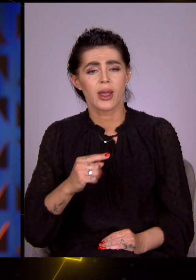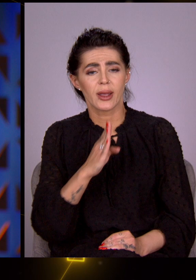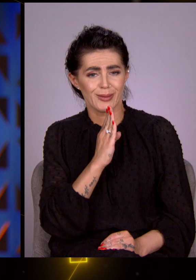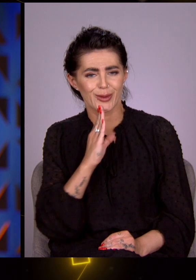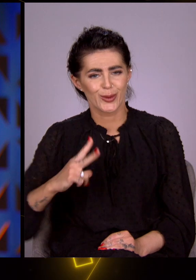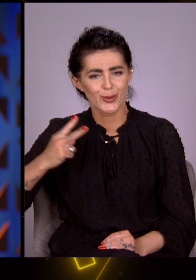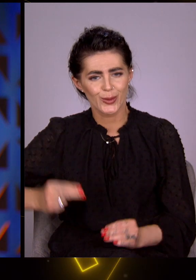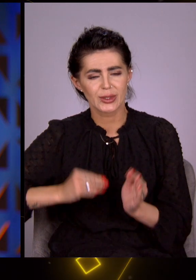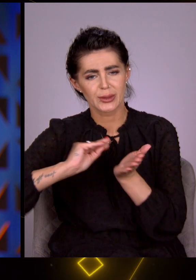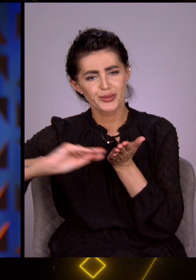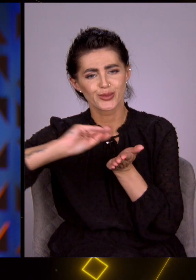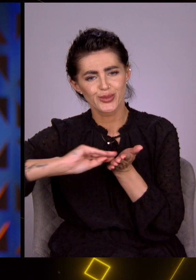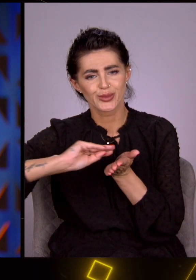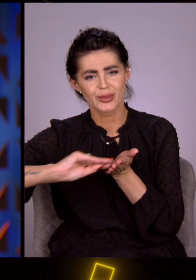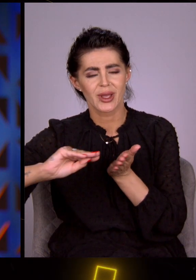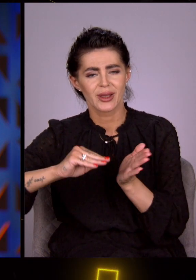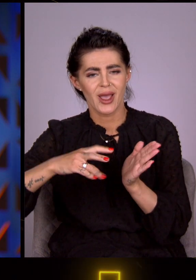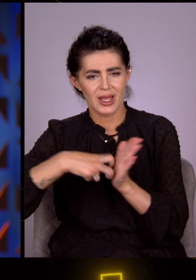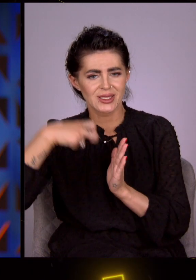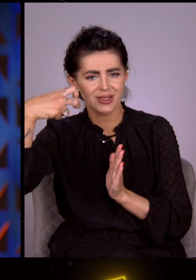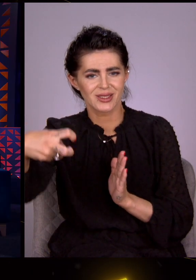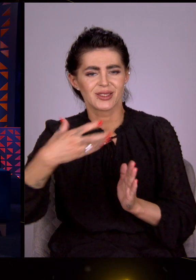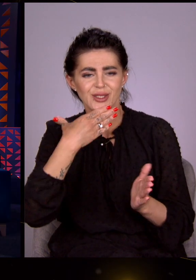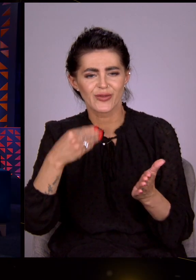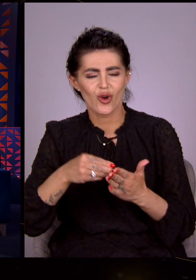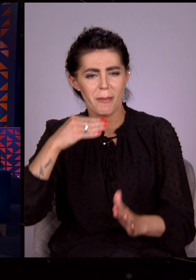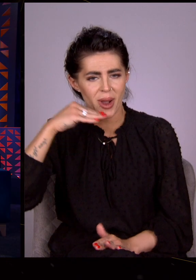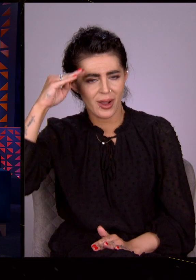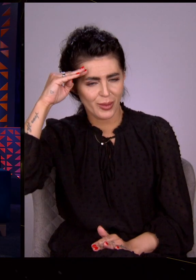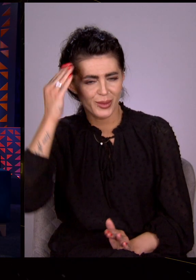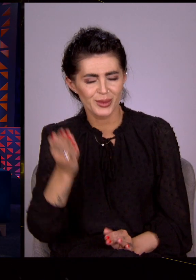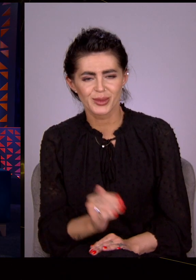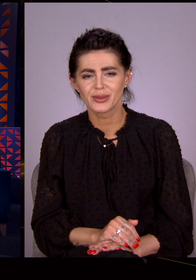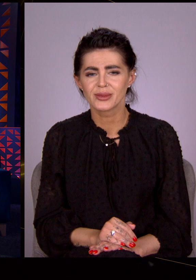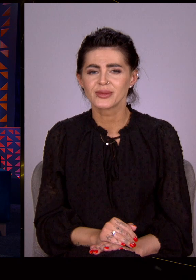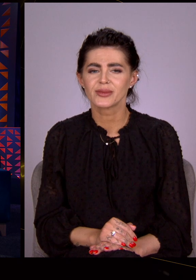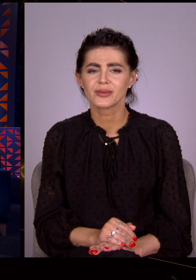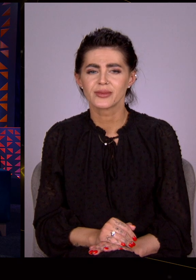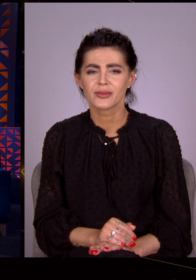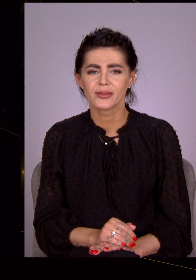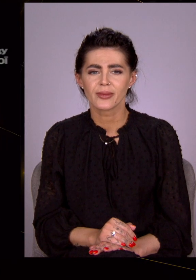Да. Ми можемо побачити один із них на екрані. Можете нам прочитати?